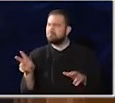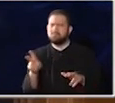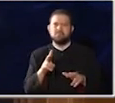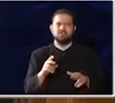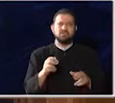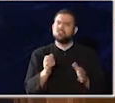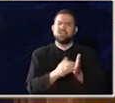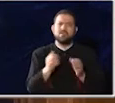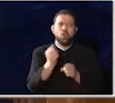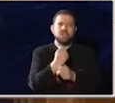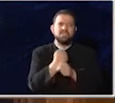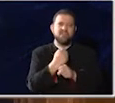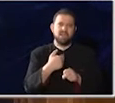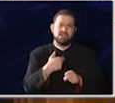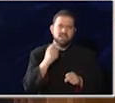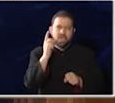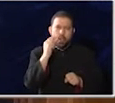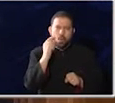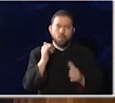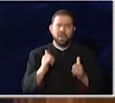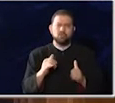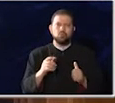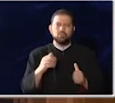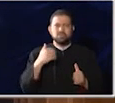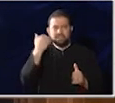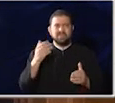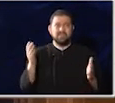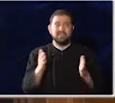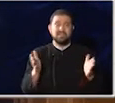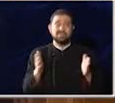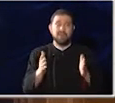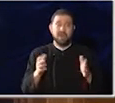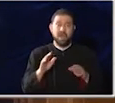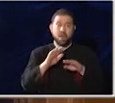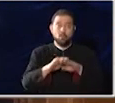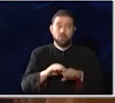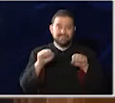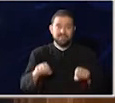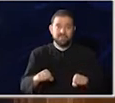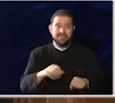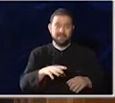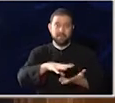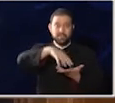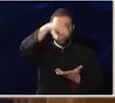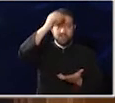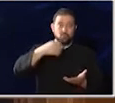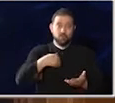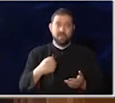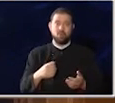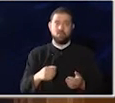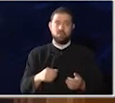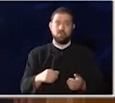deloc, ce trebuie să fac atunci când disperarea pune stăpânire pe sufletul meu ca urmare